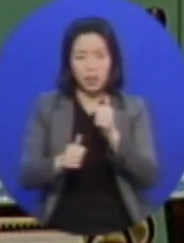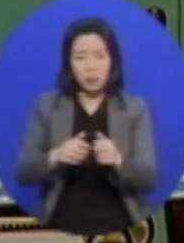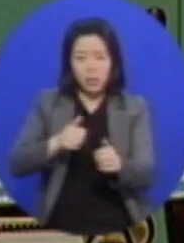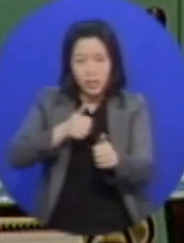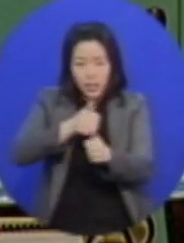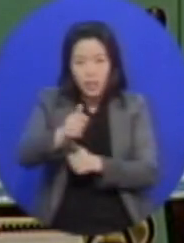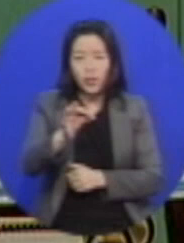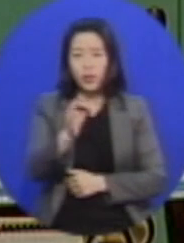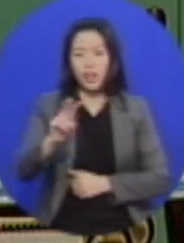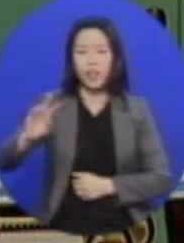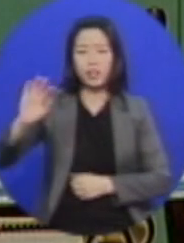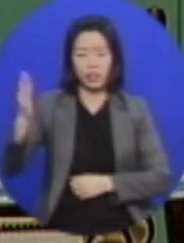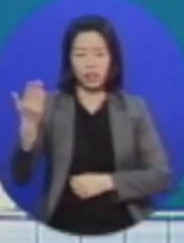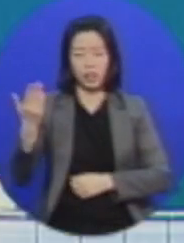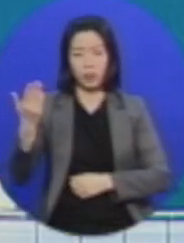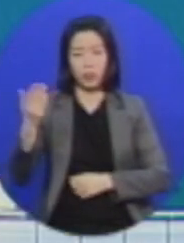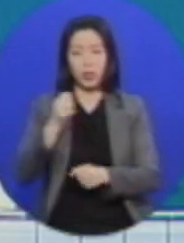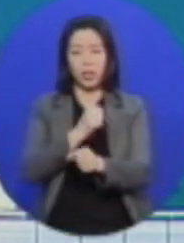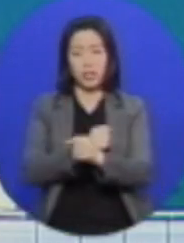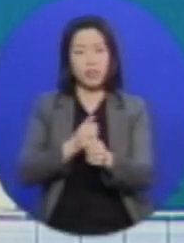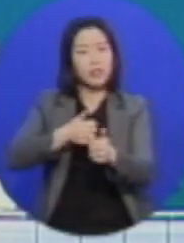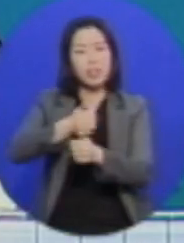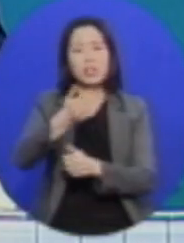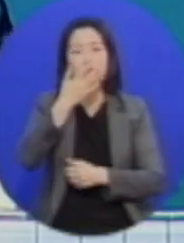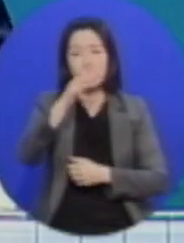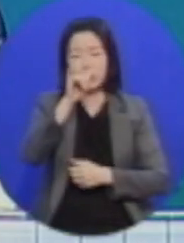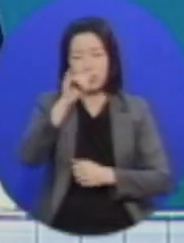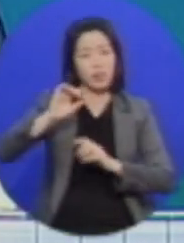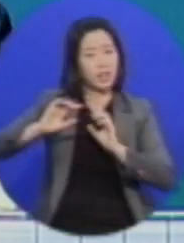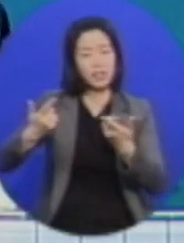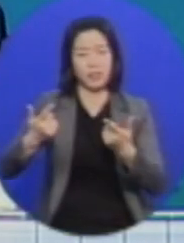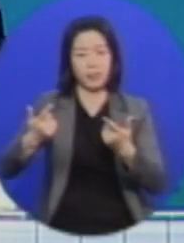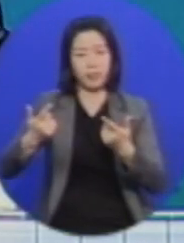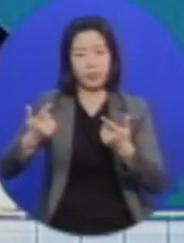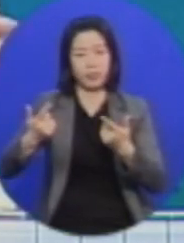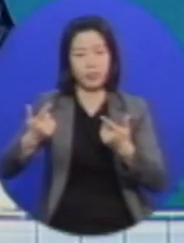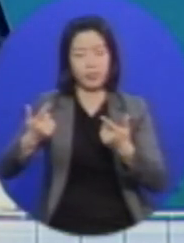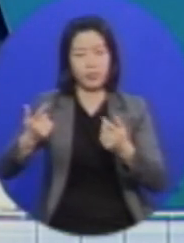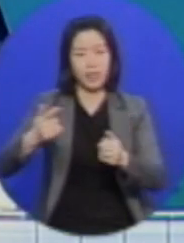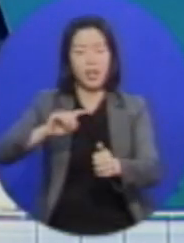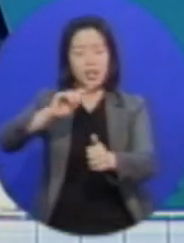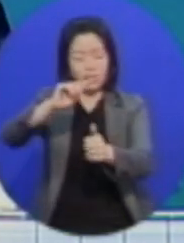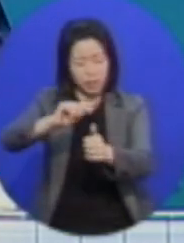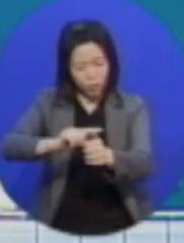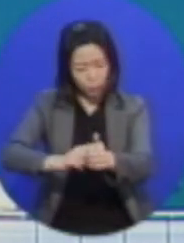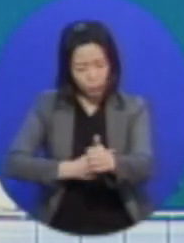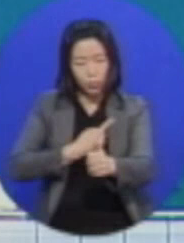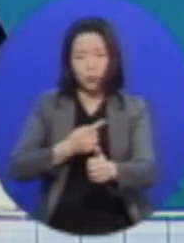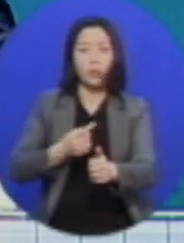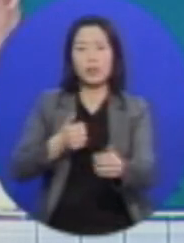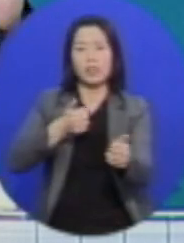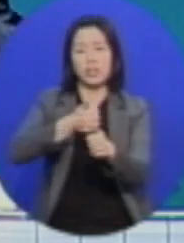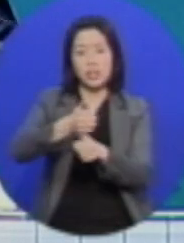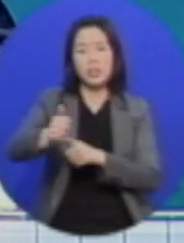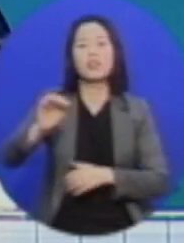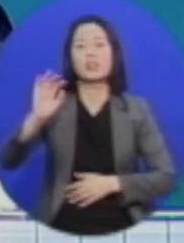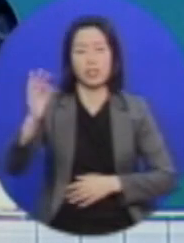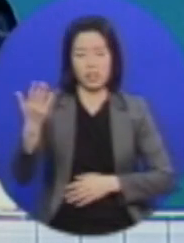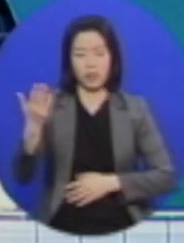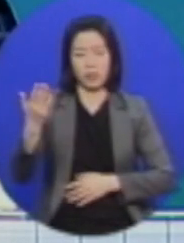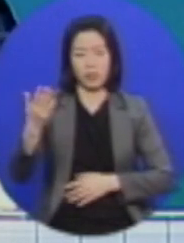된다고 해서 이겨 지는 게 아니에요 시험 은 2교 저야 진짜 이길 거에요 이겨 지는 거에요